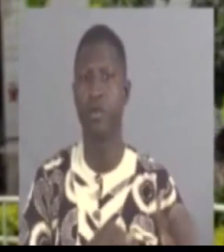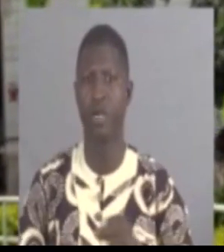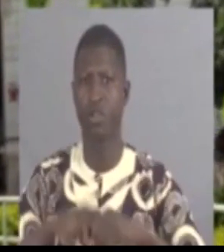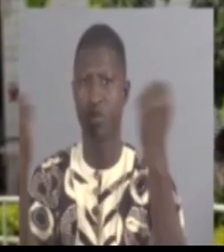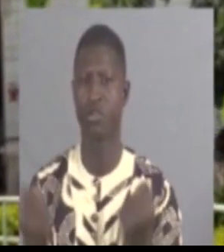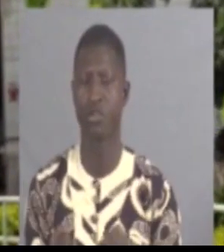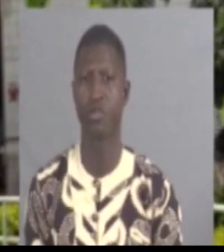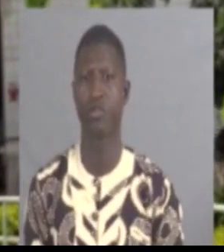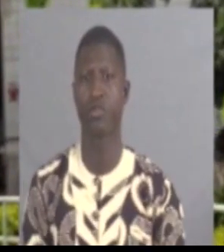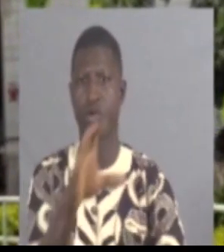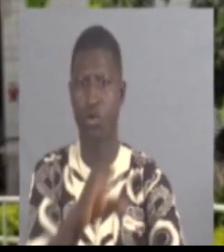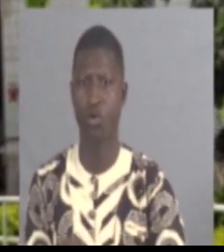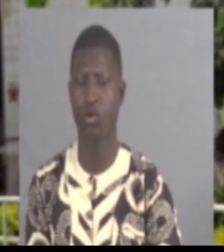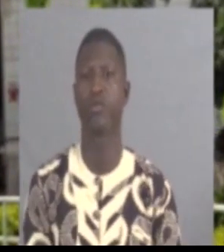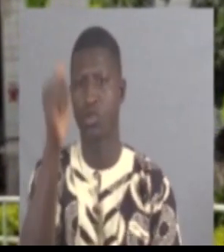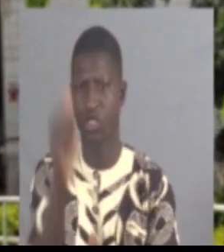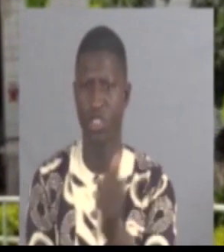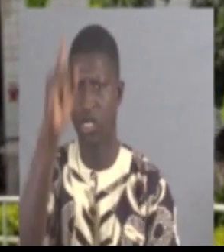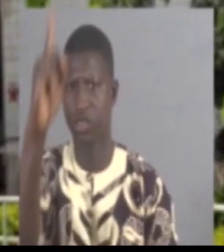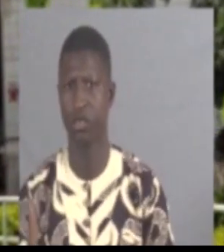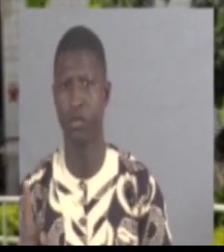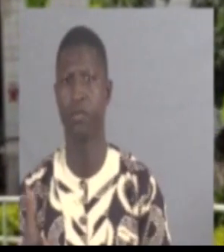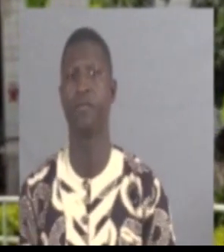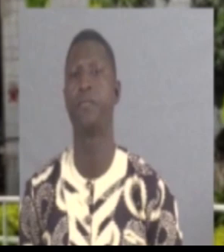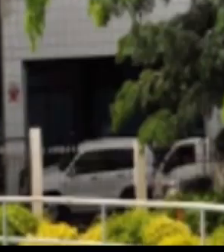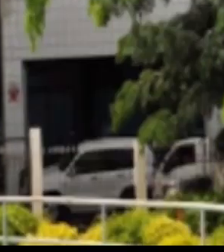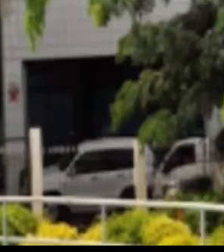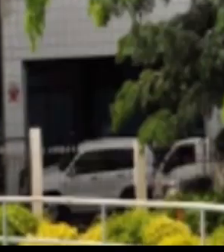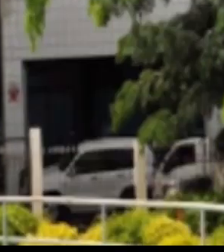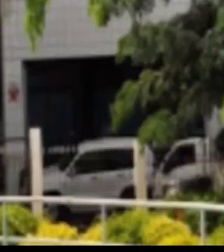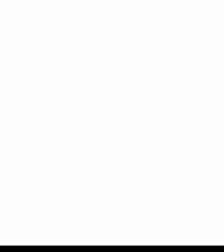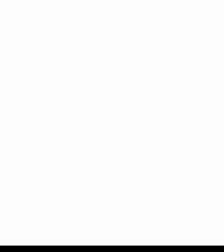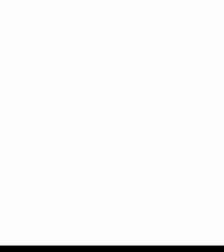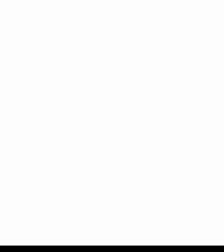ministère bi yor wirgu yaramu askan wi mo len ko baxé